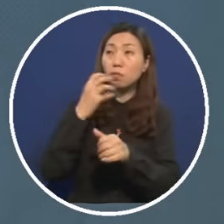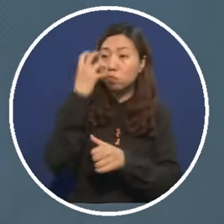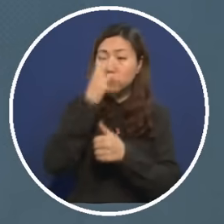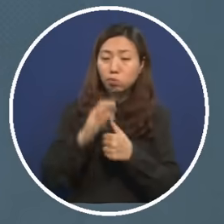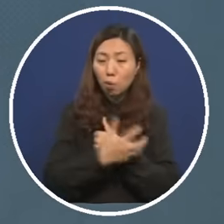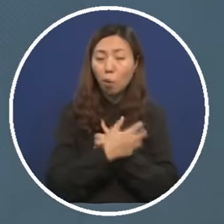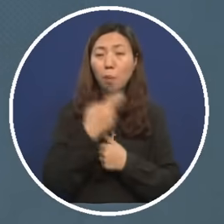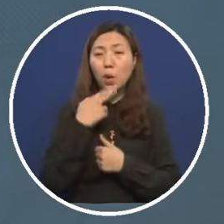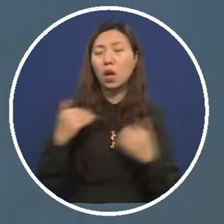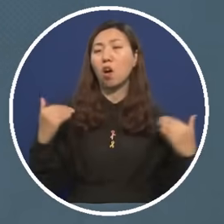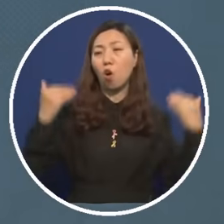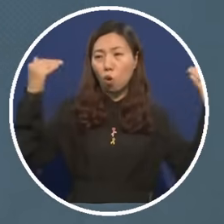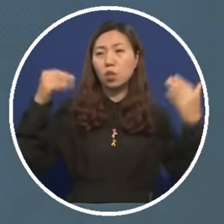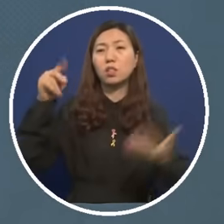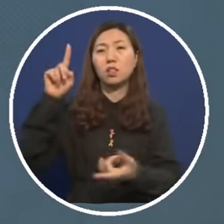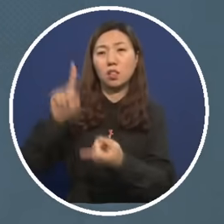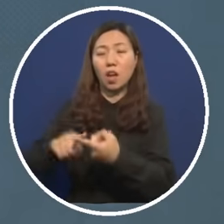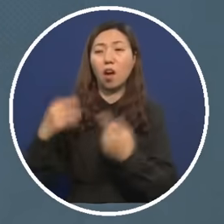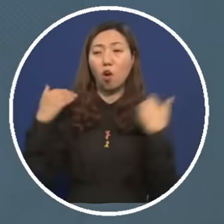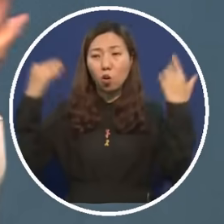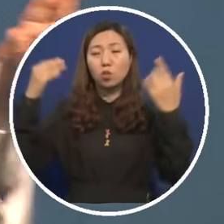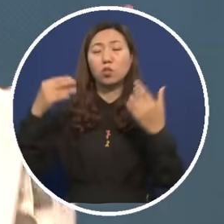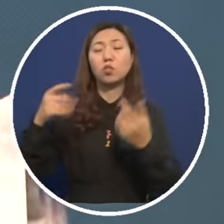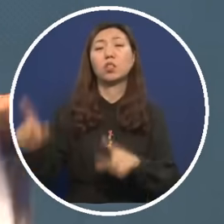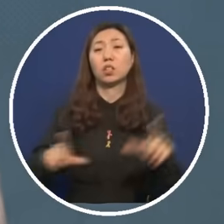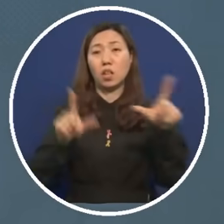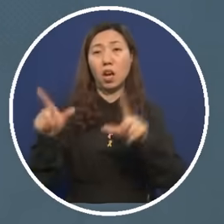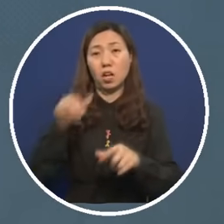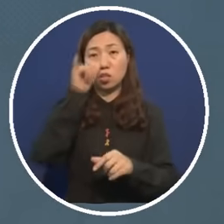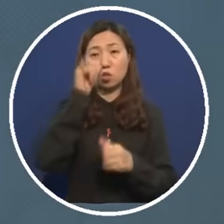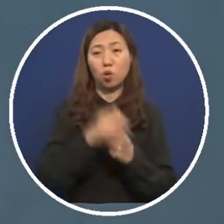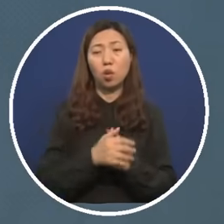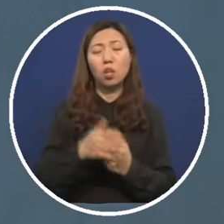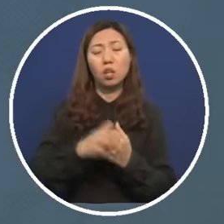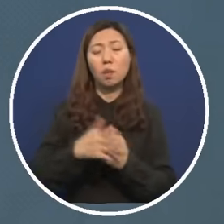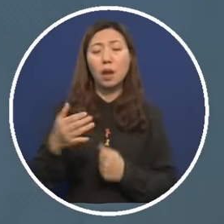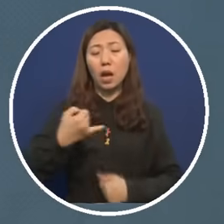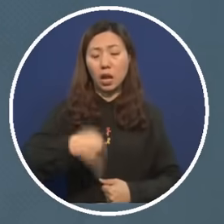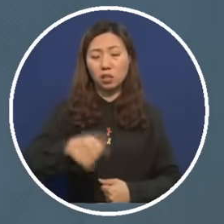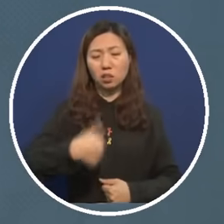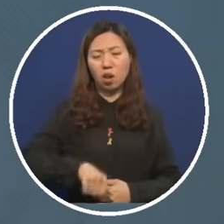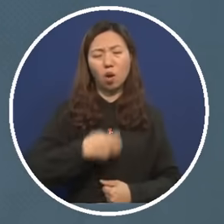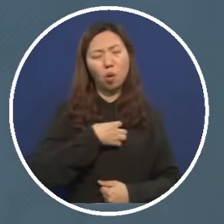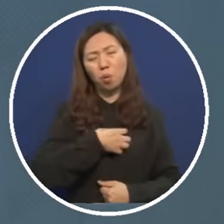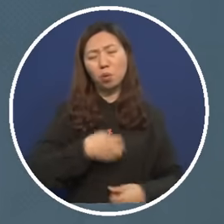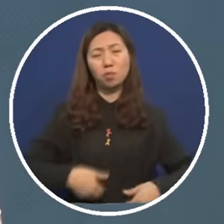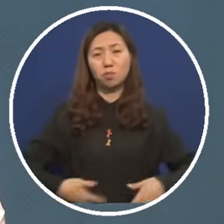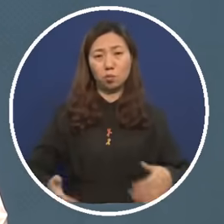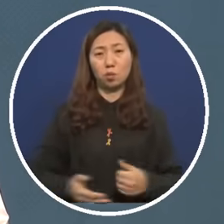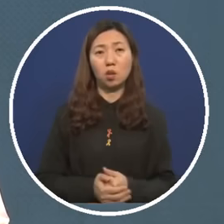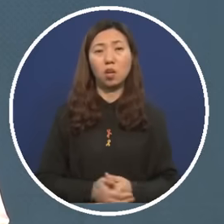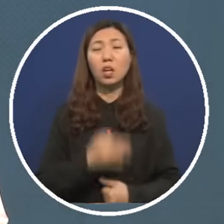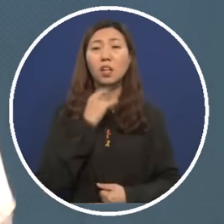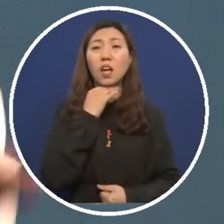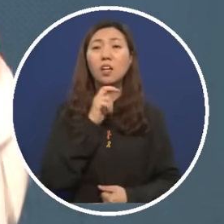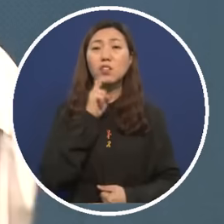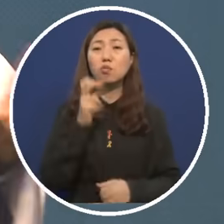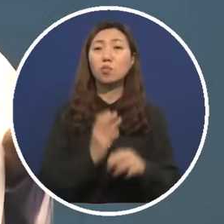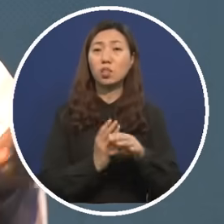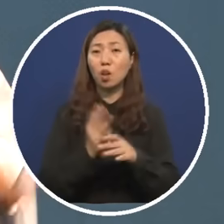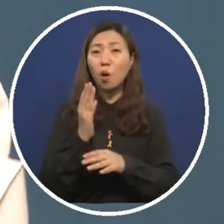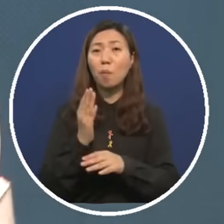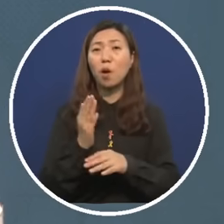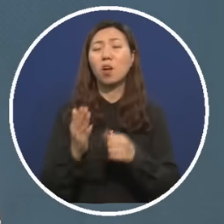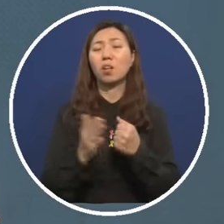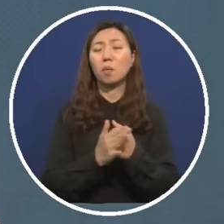대 성인으로 살아가거든요. 그래서 자식은 걱정할 필요가 없어요. 20살이 넘었으면